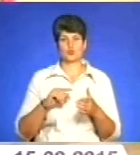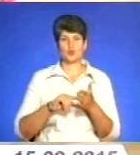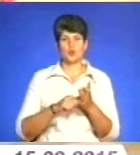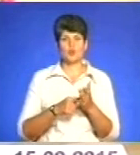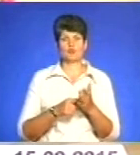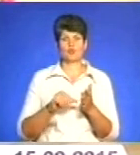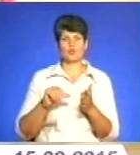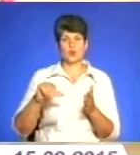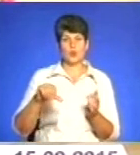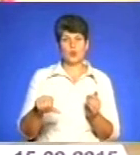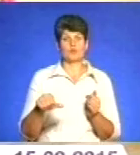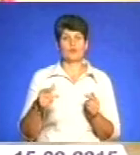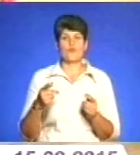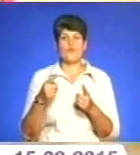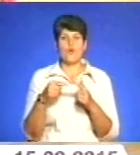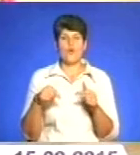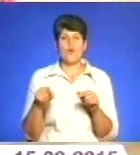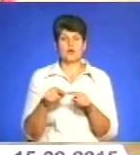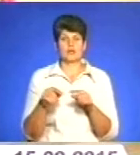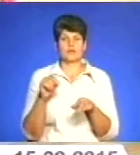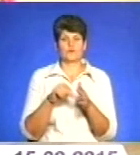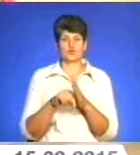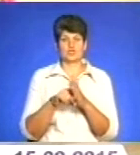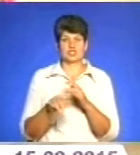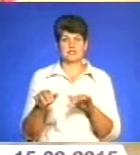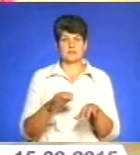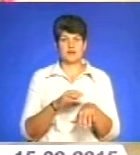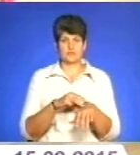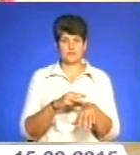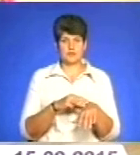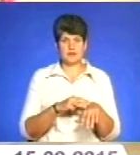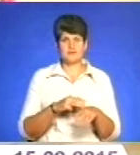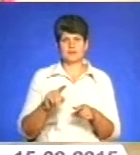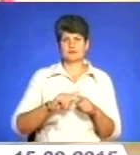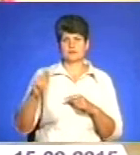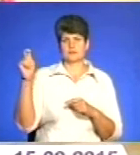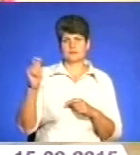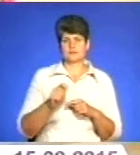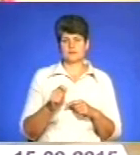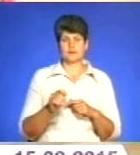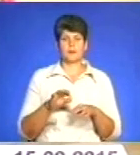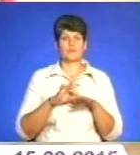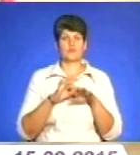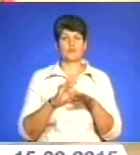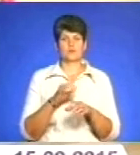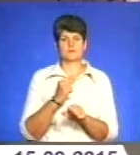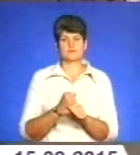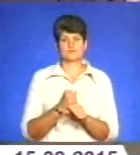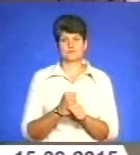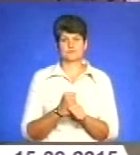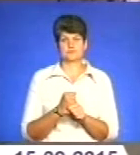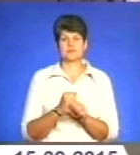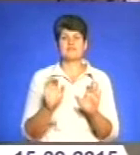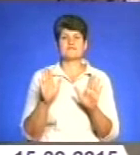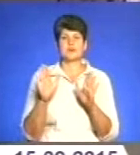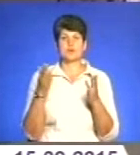справ. І вони буквально через лічені хвилини приїжджають і відповідно проводиться робота. Випадків,